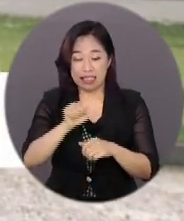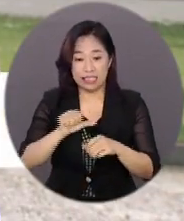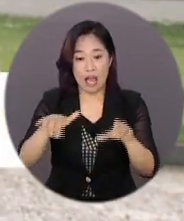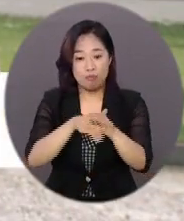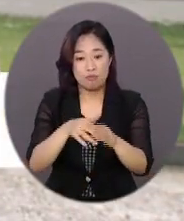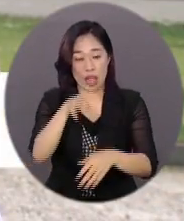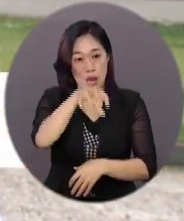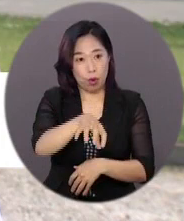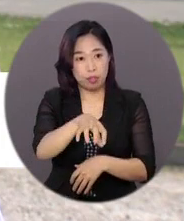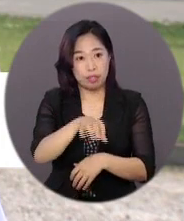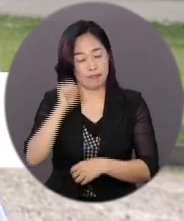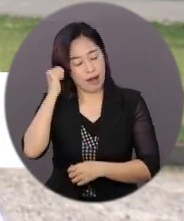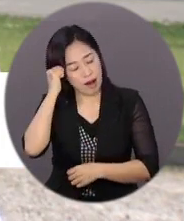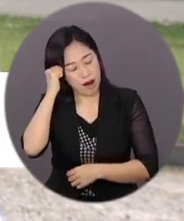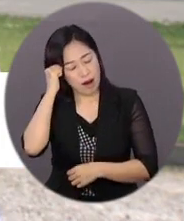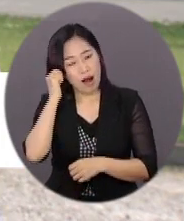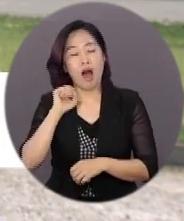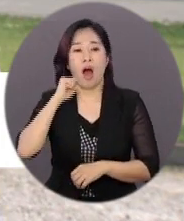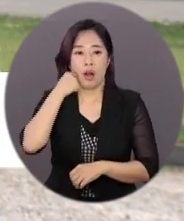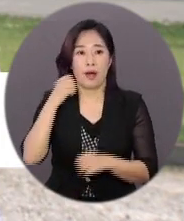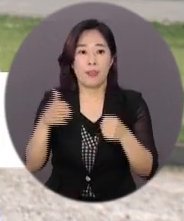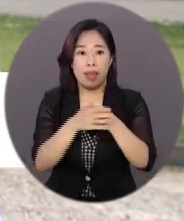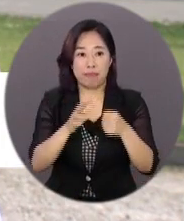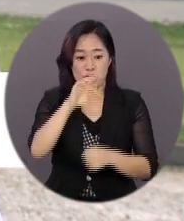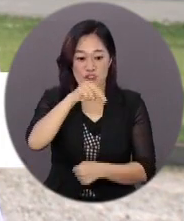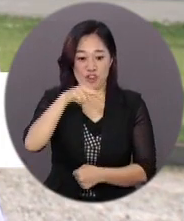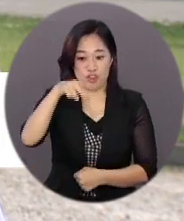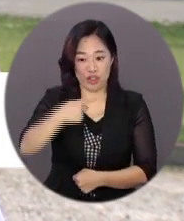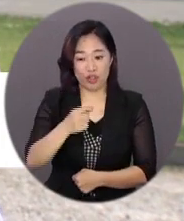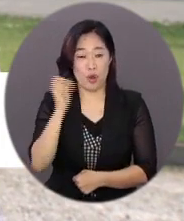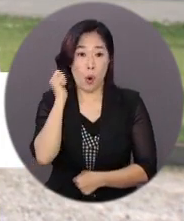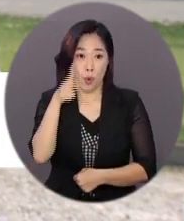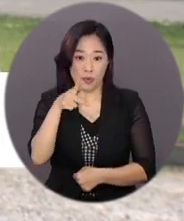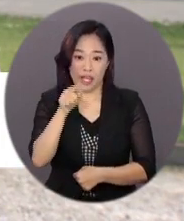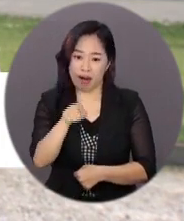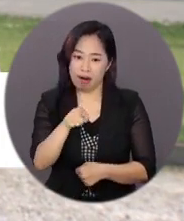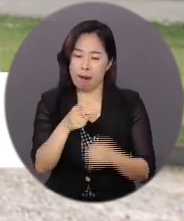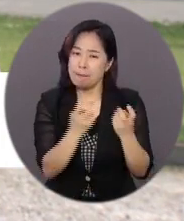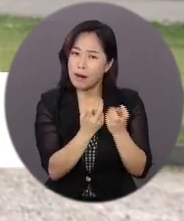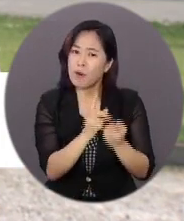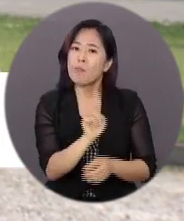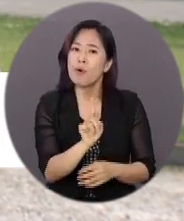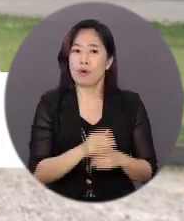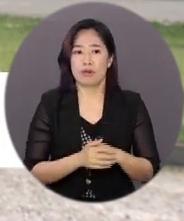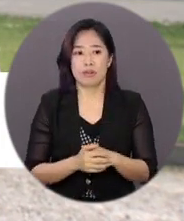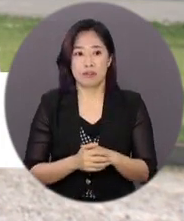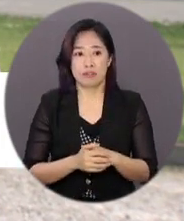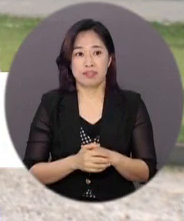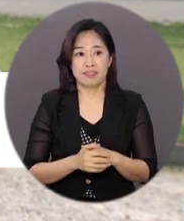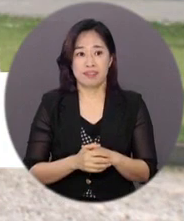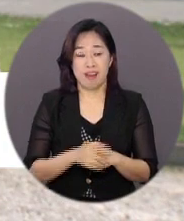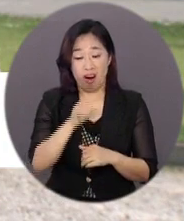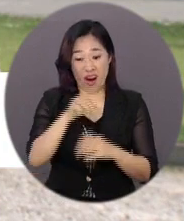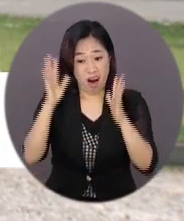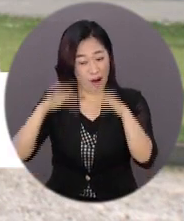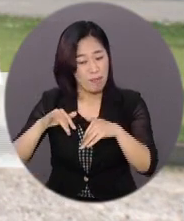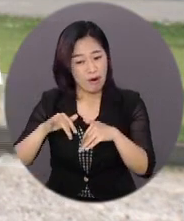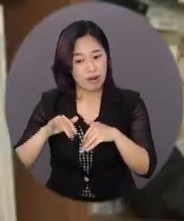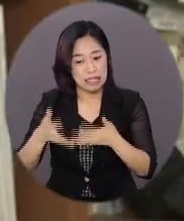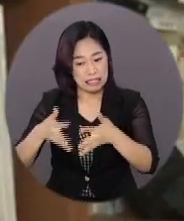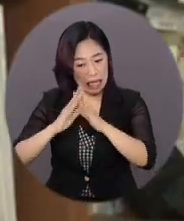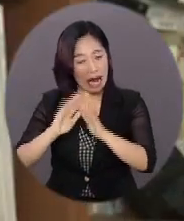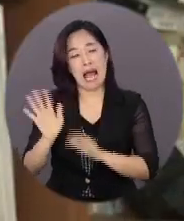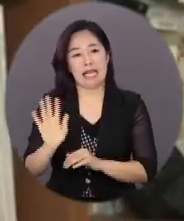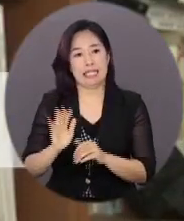좀 어려우니까 유스 호스텔 쪽으로 가는 게 어떠냐. 그래서 시민들이 한번 둘러봐야 되는 거다. 왜냐하면 저거 헐어버리고 하는 건